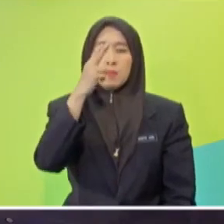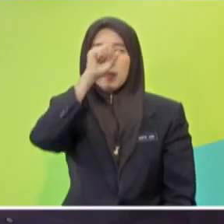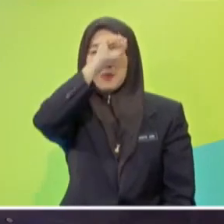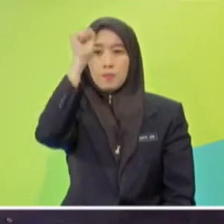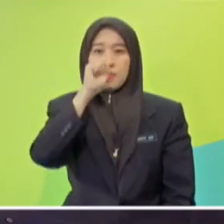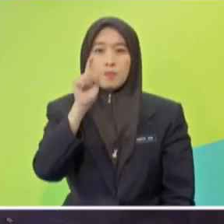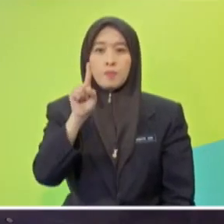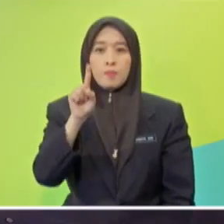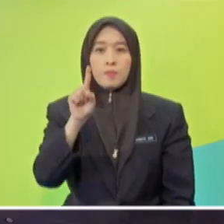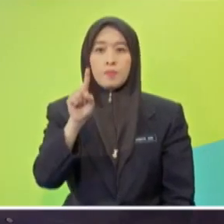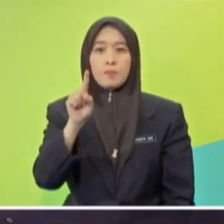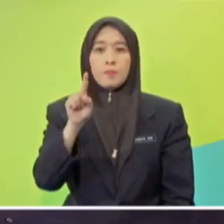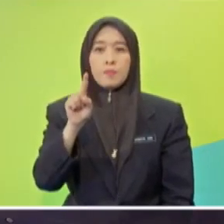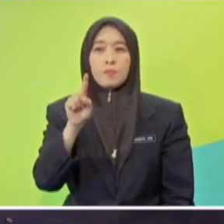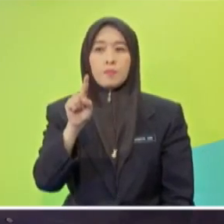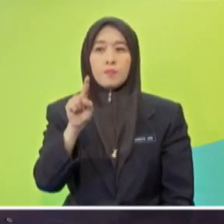ini